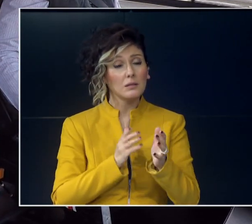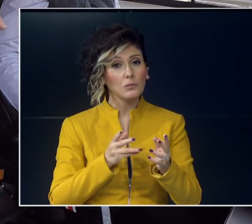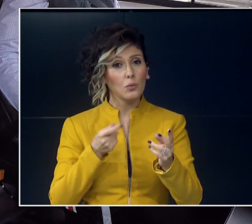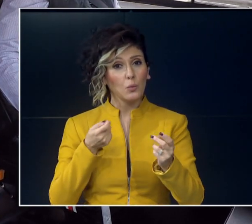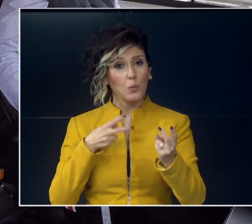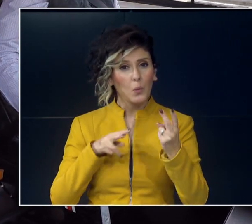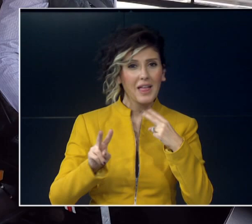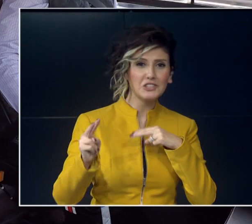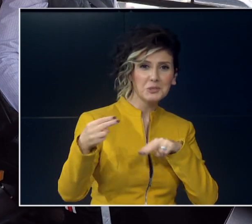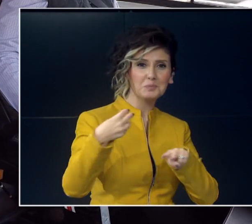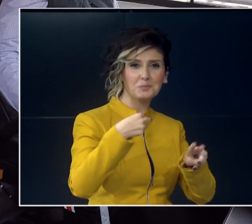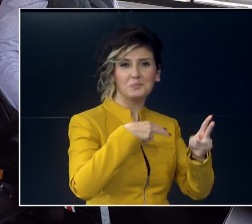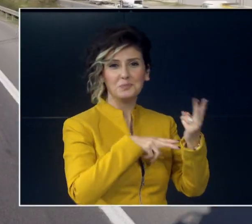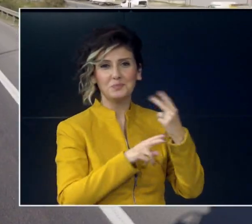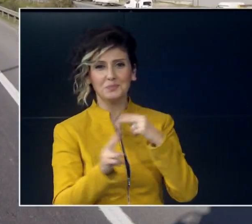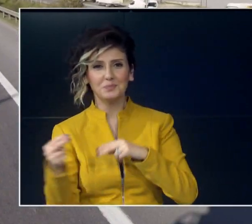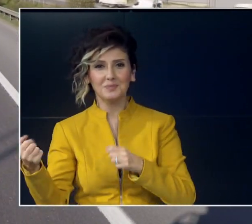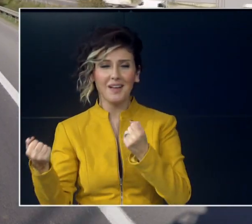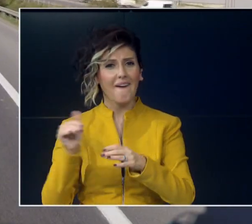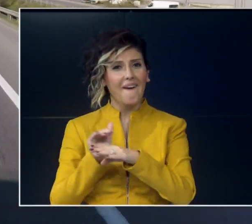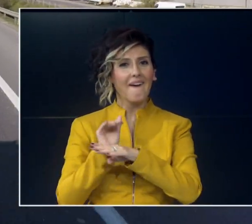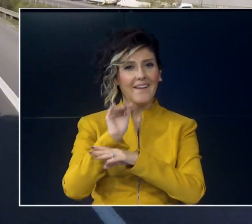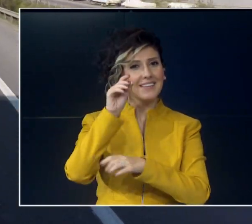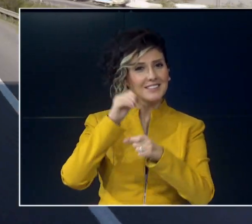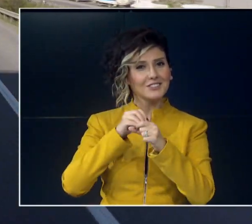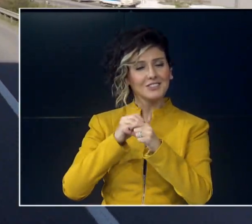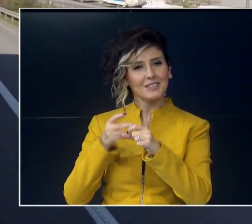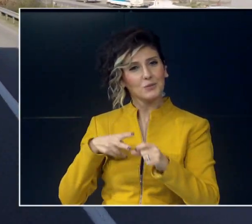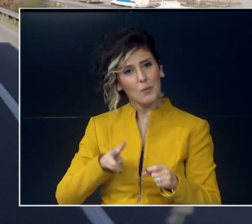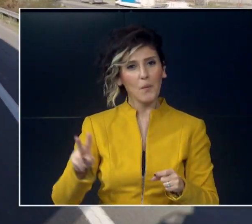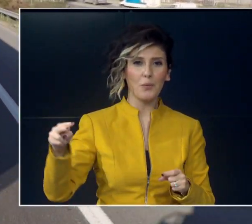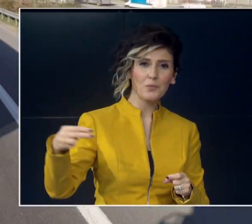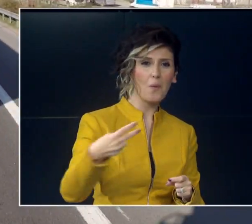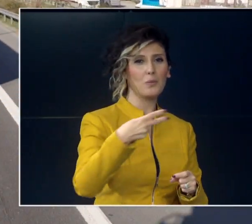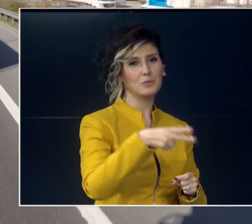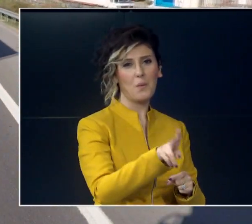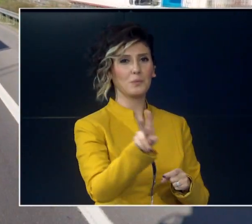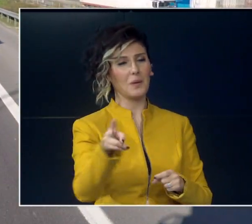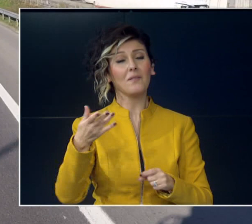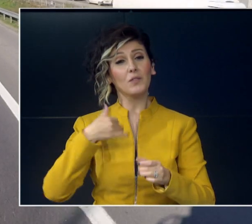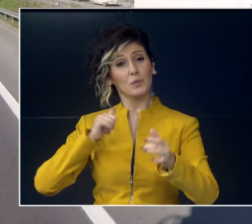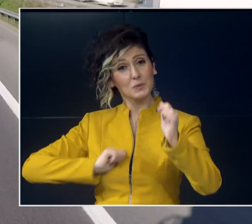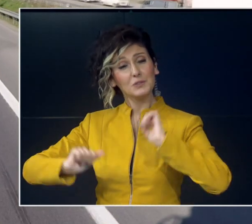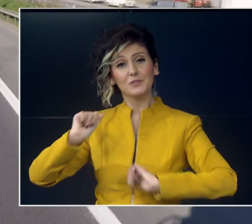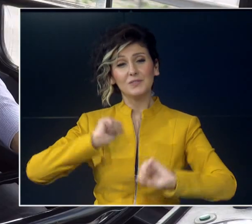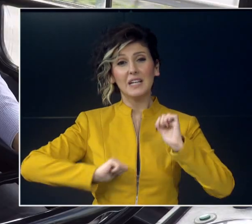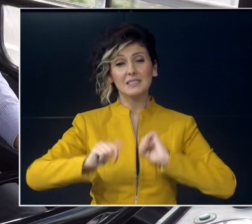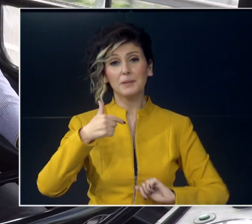ulaşım. Sürekli, öyle, hayatında içine. Evet. Tabii üniversiteyi de ben